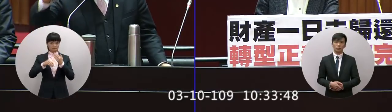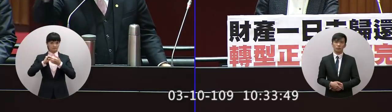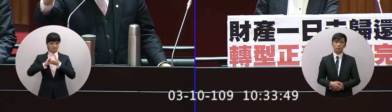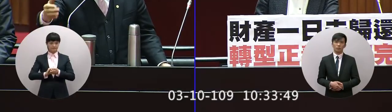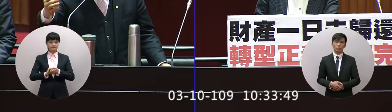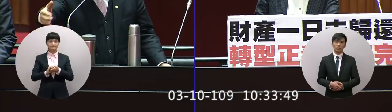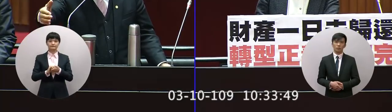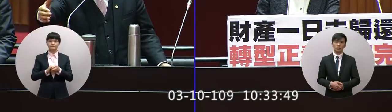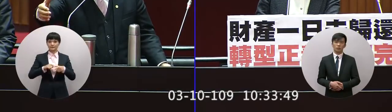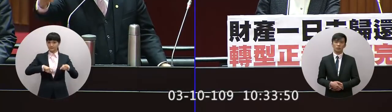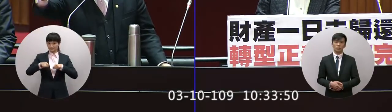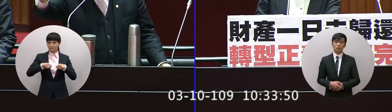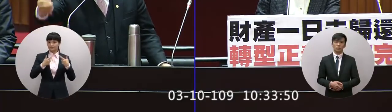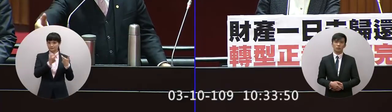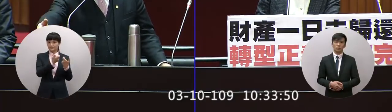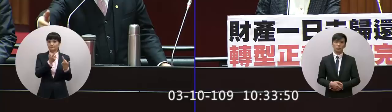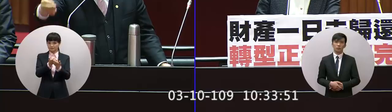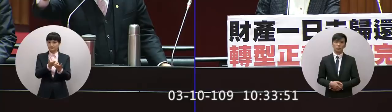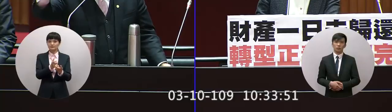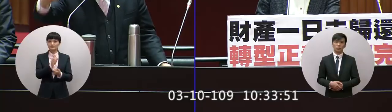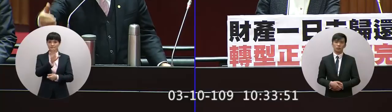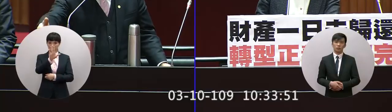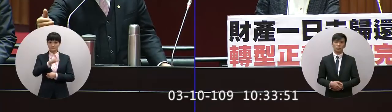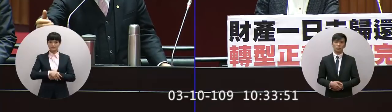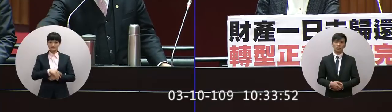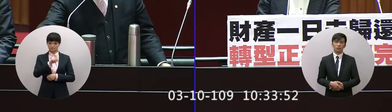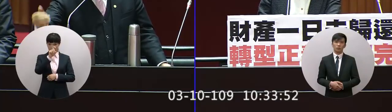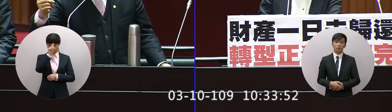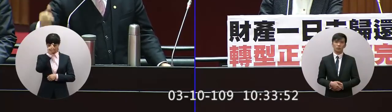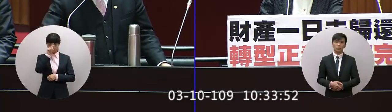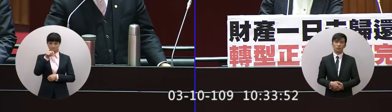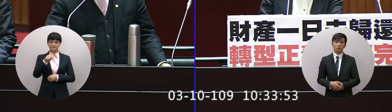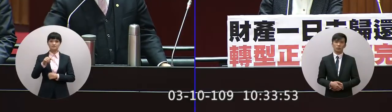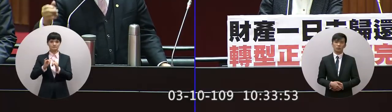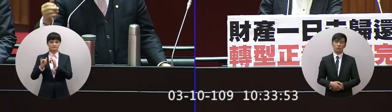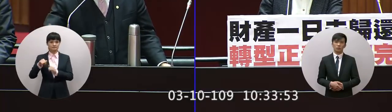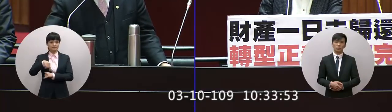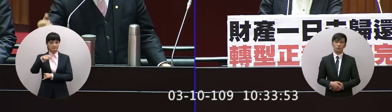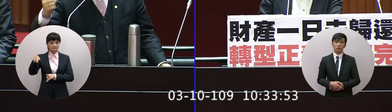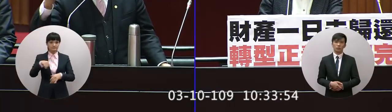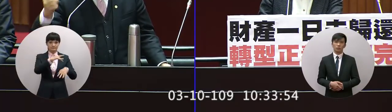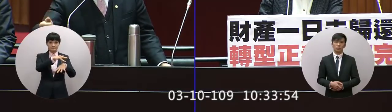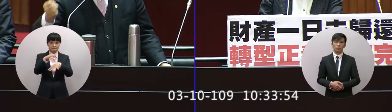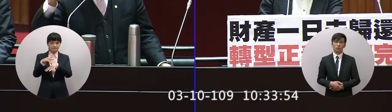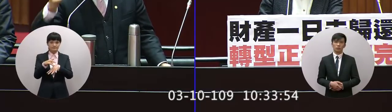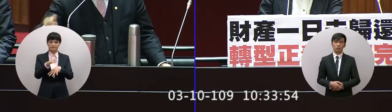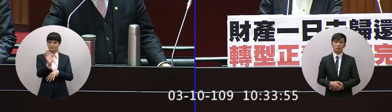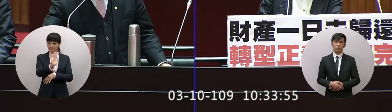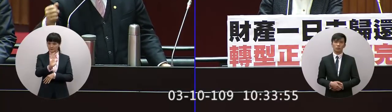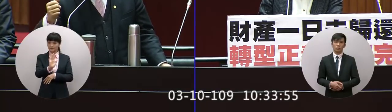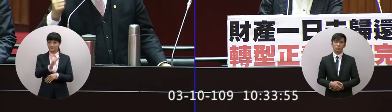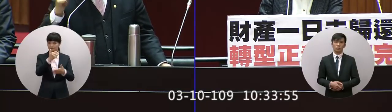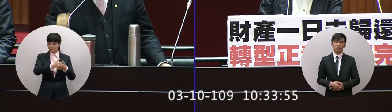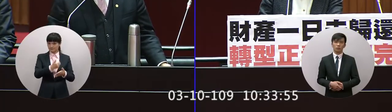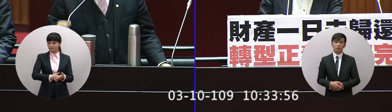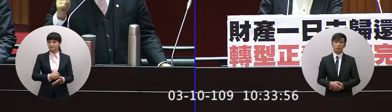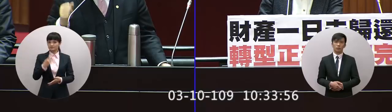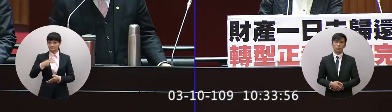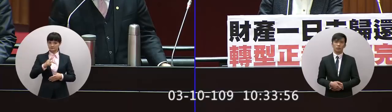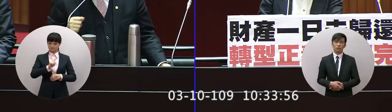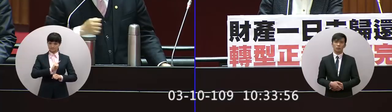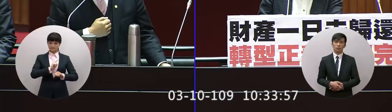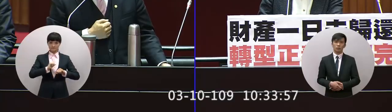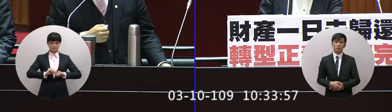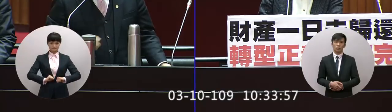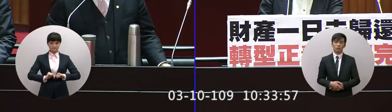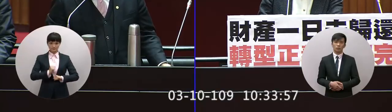之，减少接触、减少传染的机会，并做好健康管理的准备